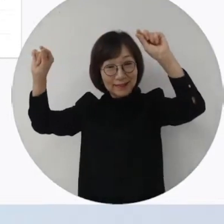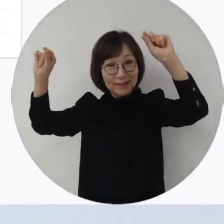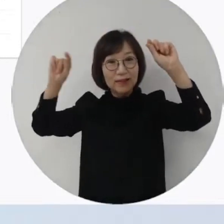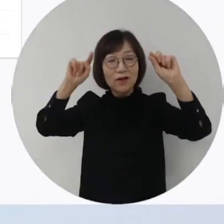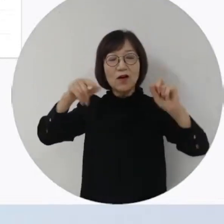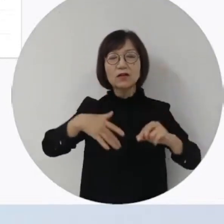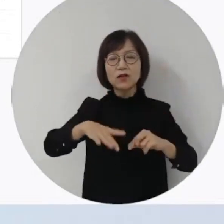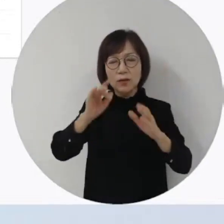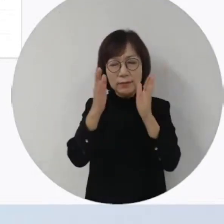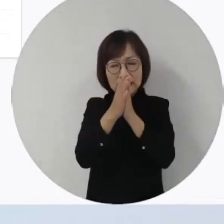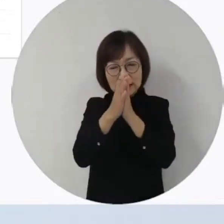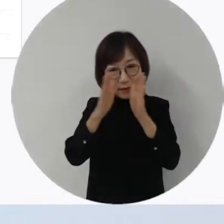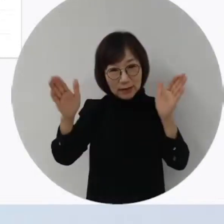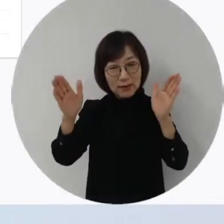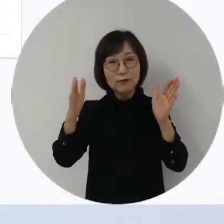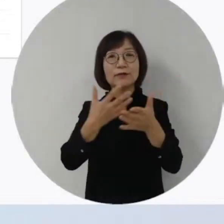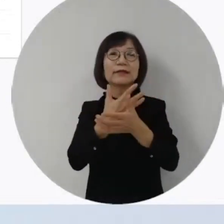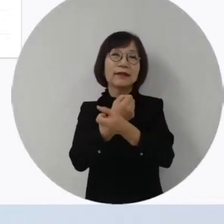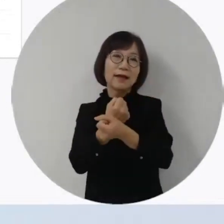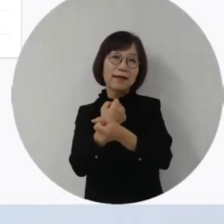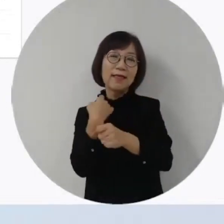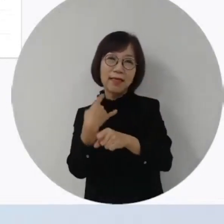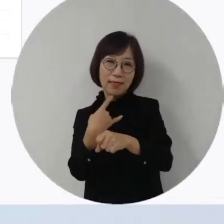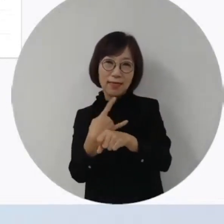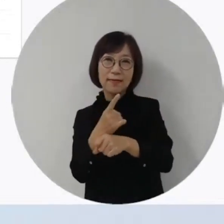페이지로 지정하겠다 이런 얘기입니다.